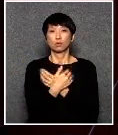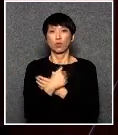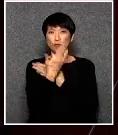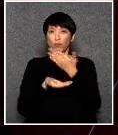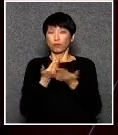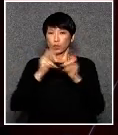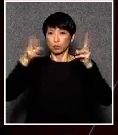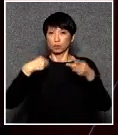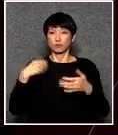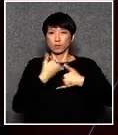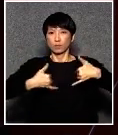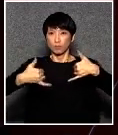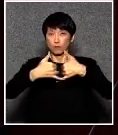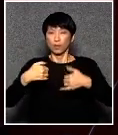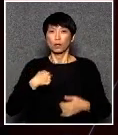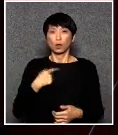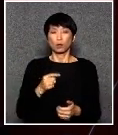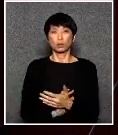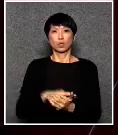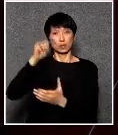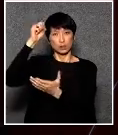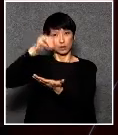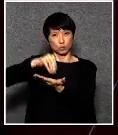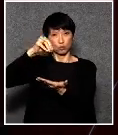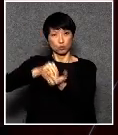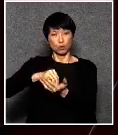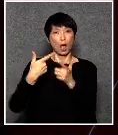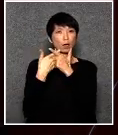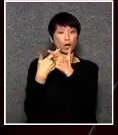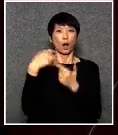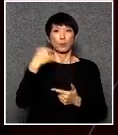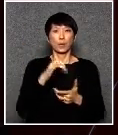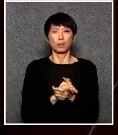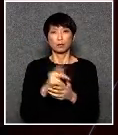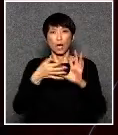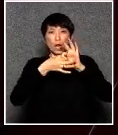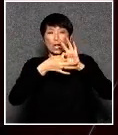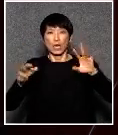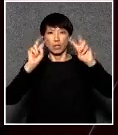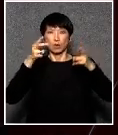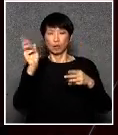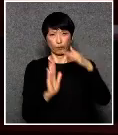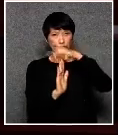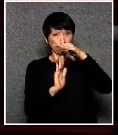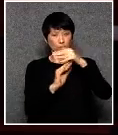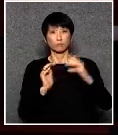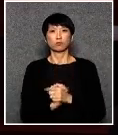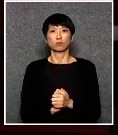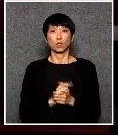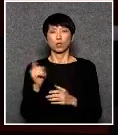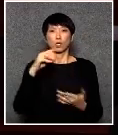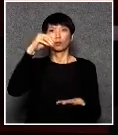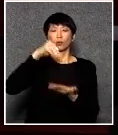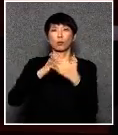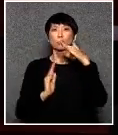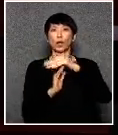個會議廳裏邊就我嘅裁決。 你叫我返回正題就得，主席。我而家返回正題。 如果你再離題，我停止你發言。 停咩止我發言啫？